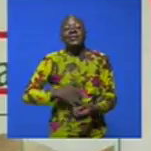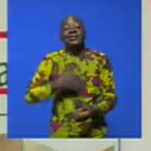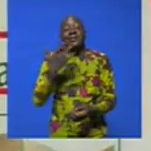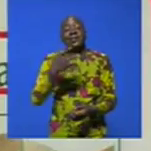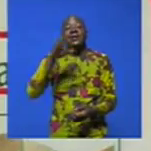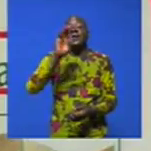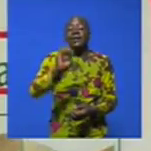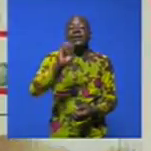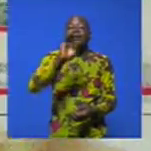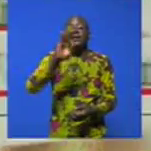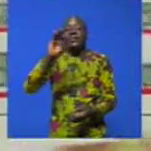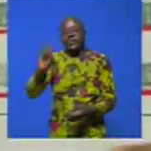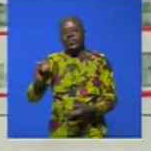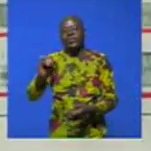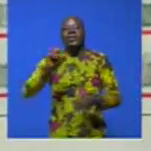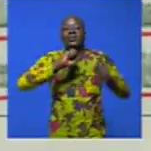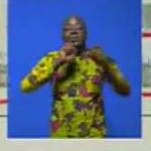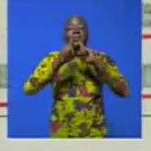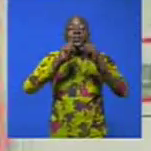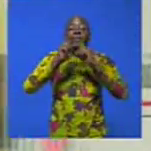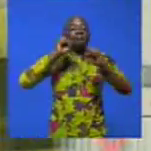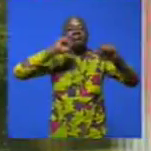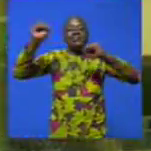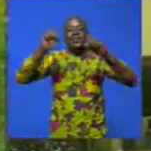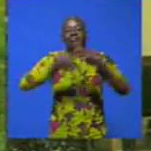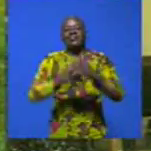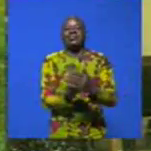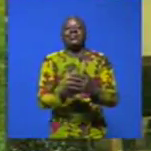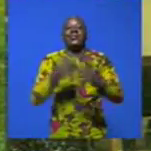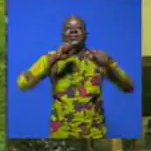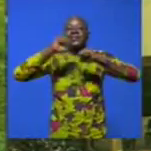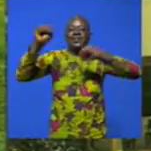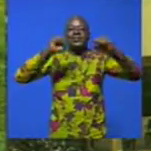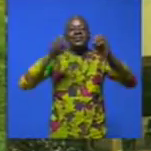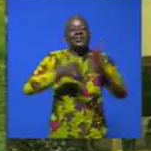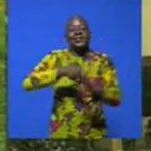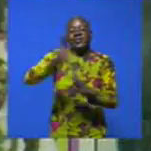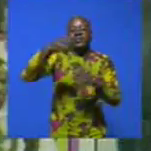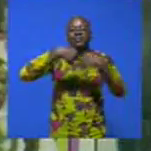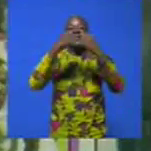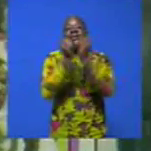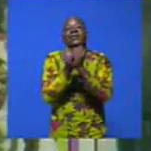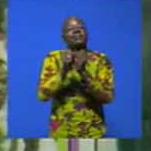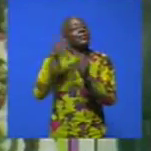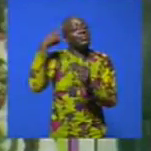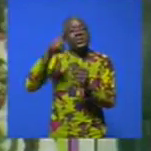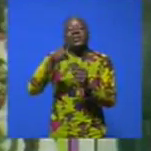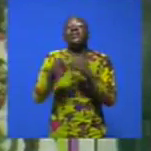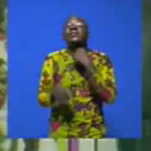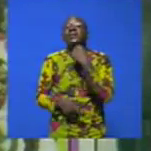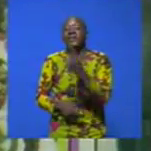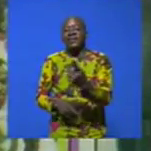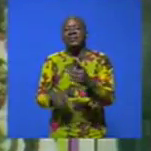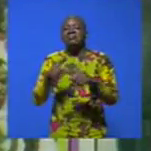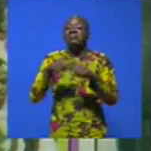goût nous parlons sport ou deux buts et le sport est un domaine s est assez rare pour être souligné mais nous on n'y peut